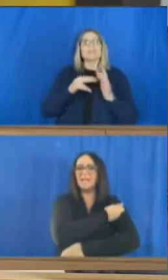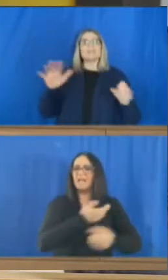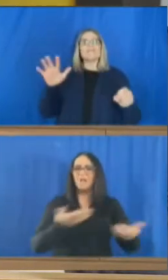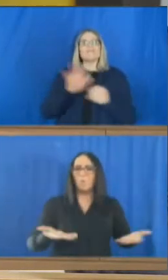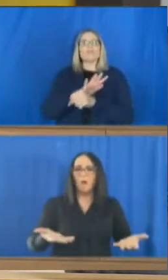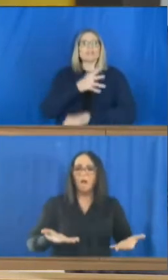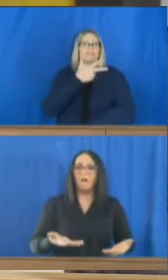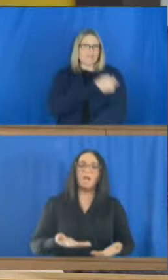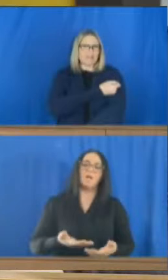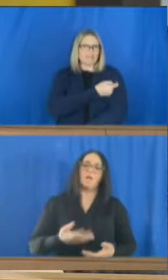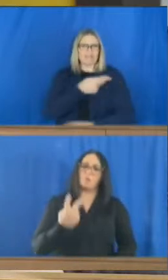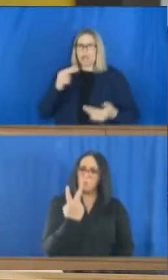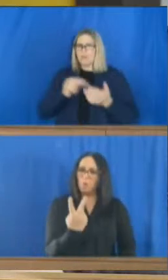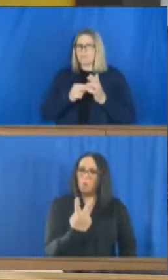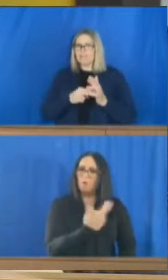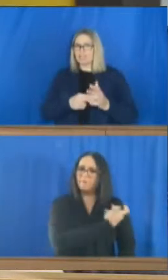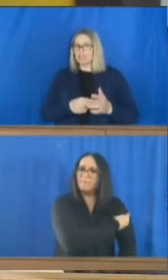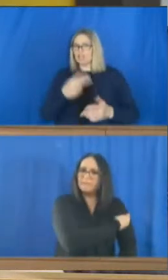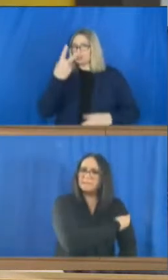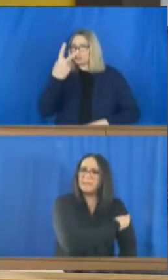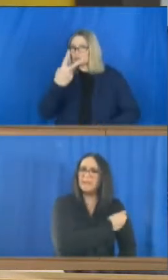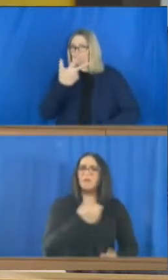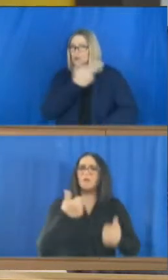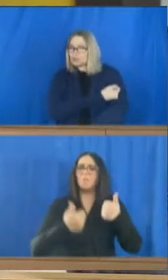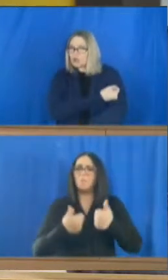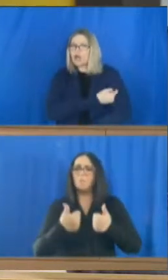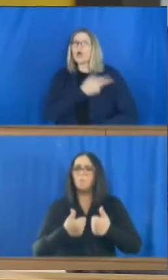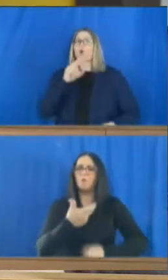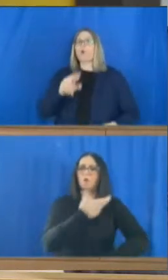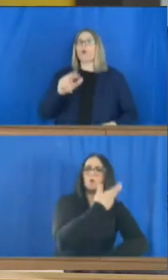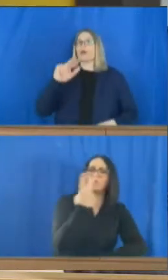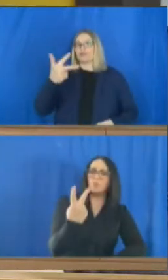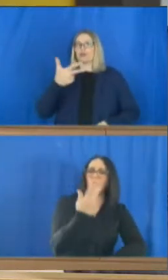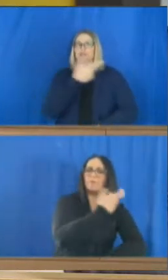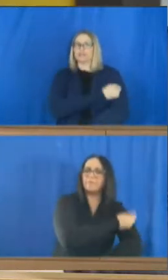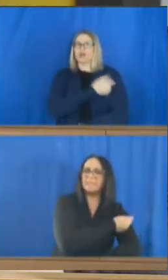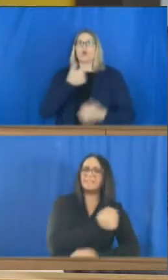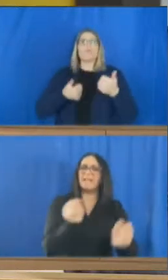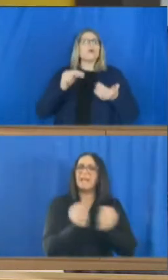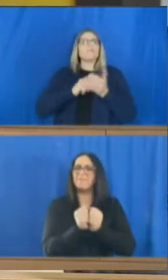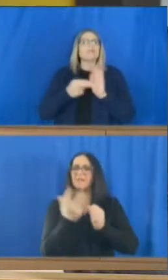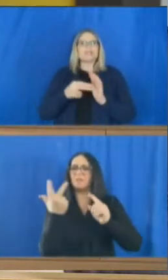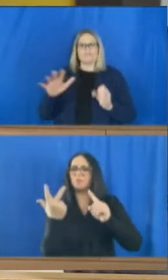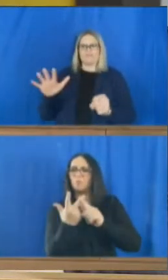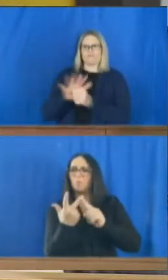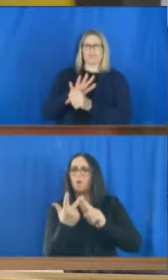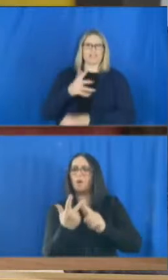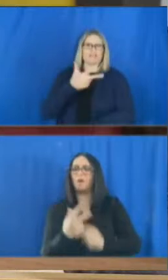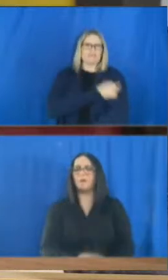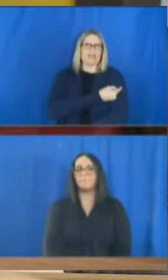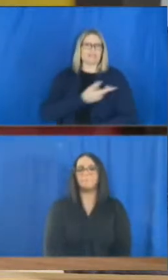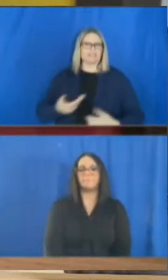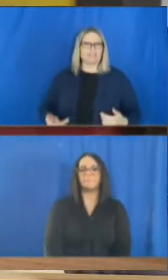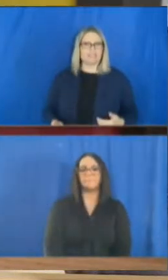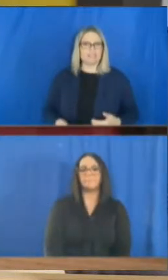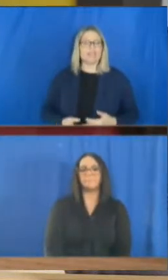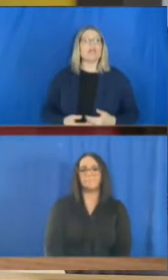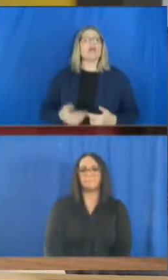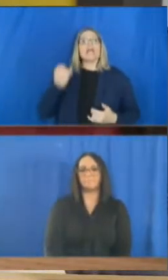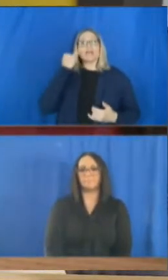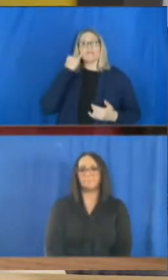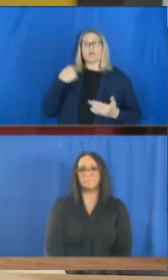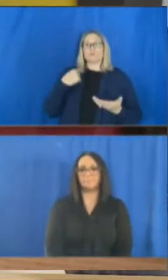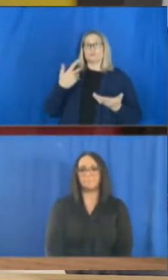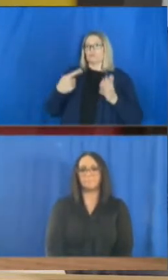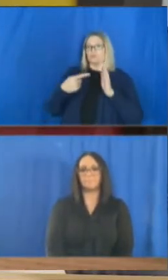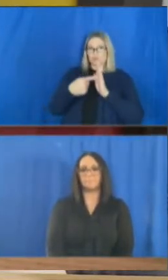vraiment, pour la protection contre le variant Omicron, contre les risques d'avoir des symptômes sévères et être besoin